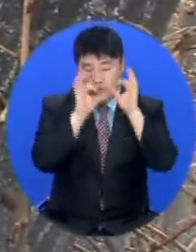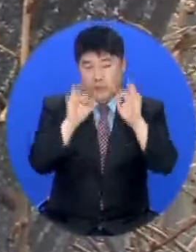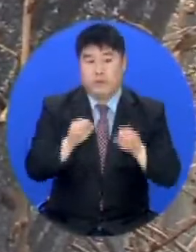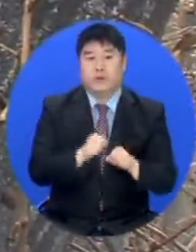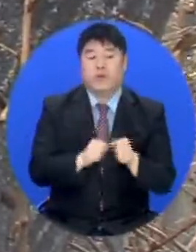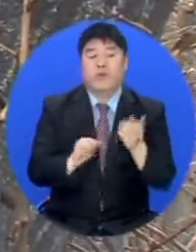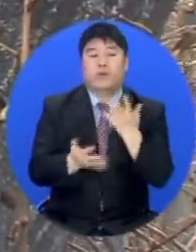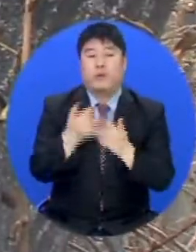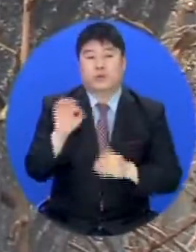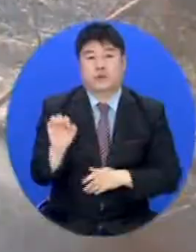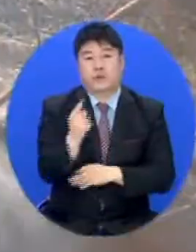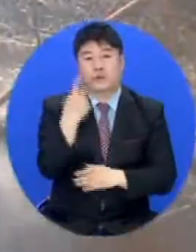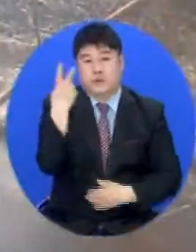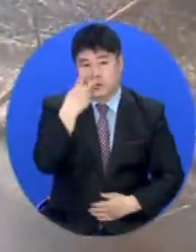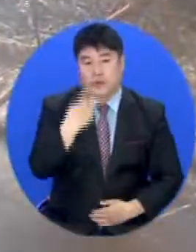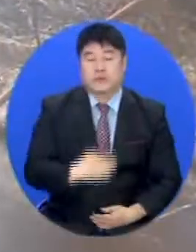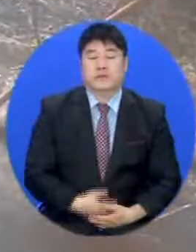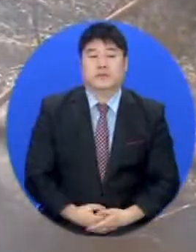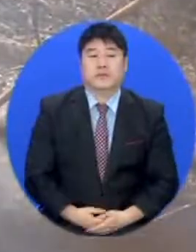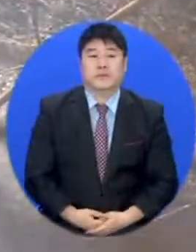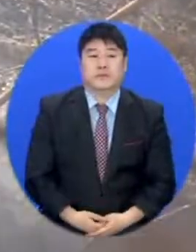정확한 화재 원인을 조사하고 있습니다.